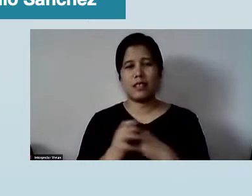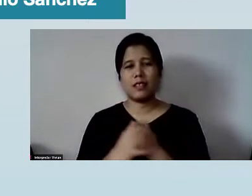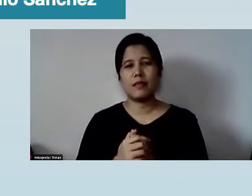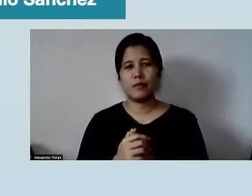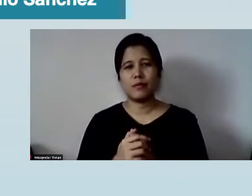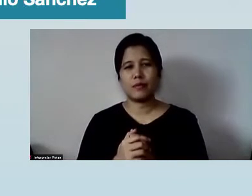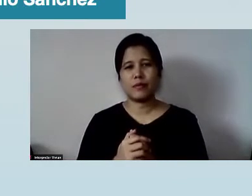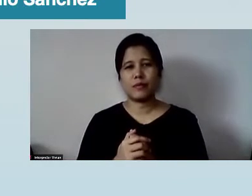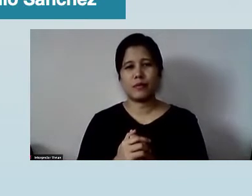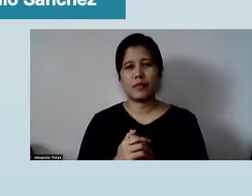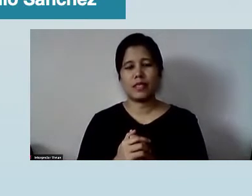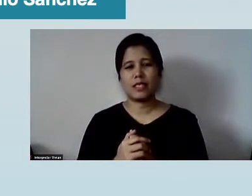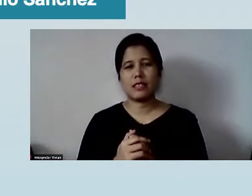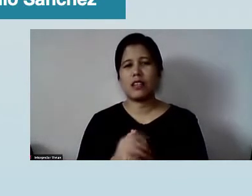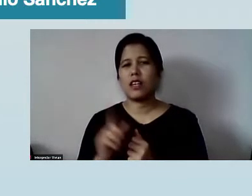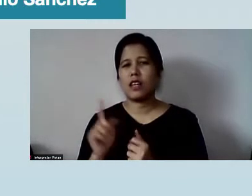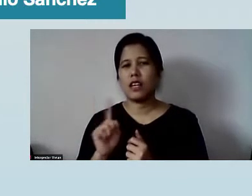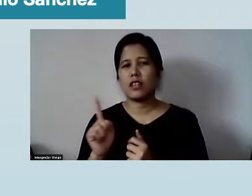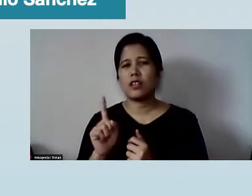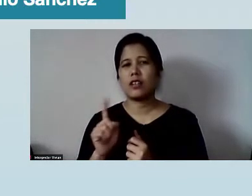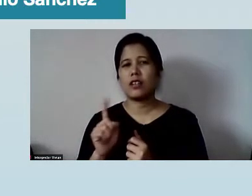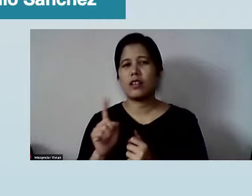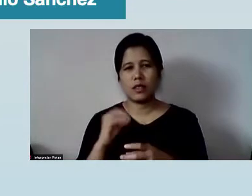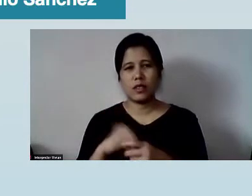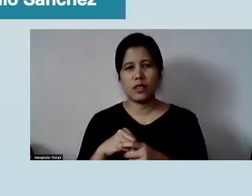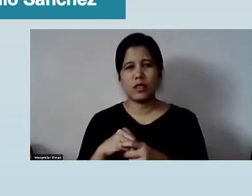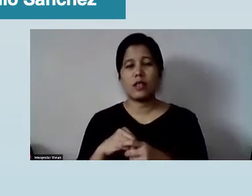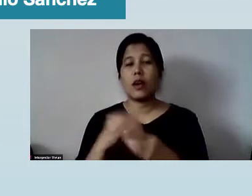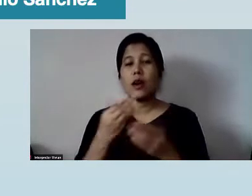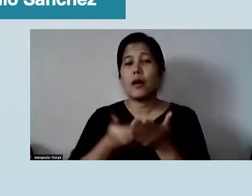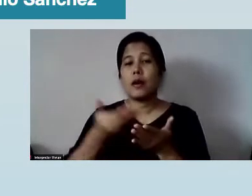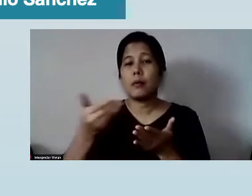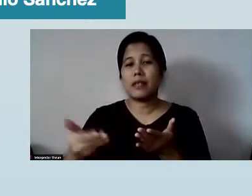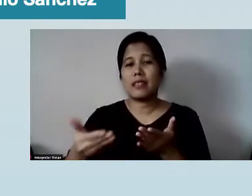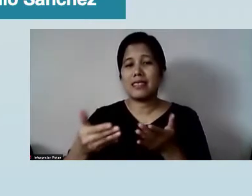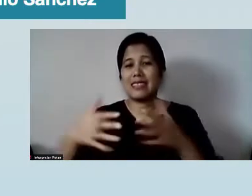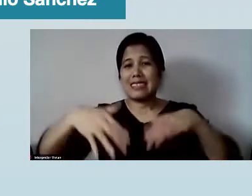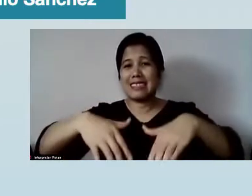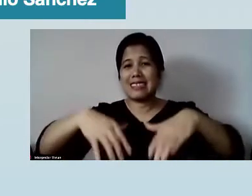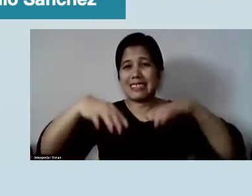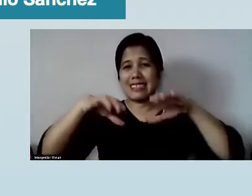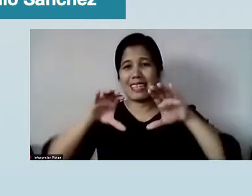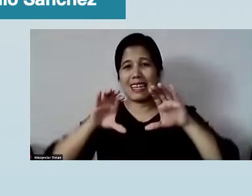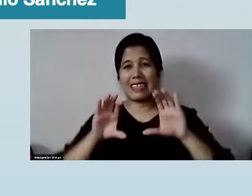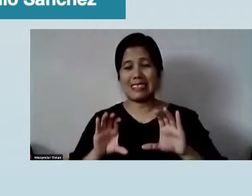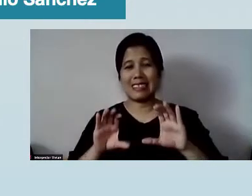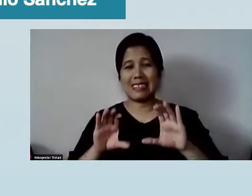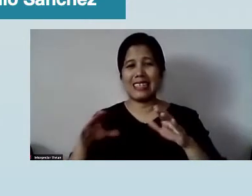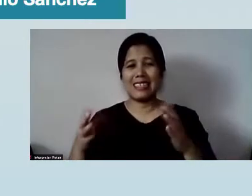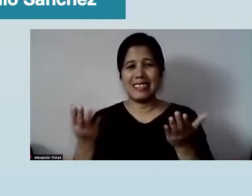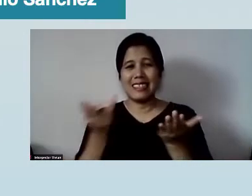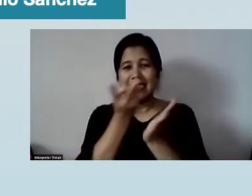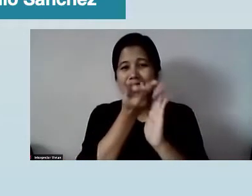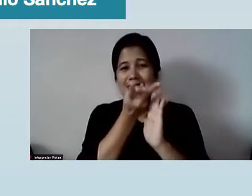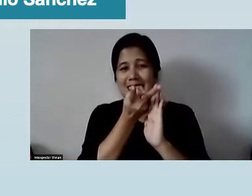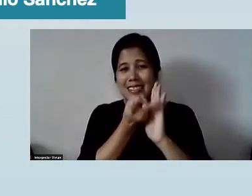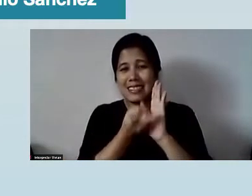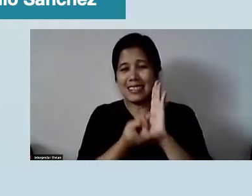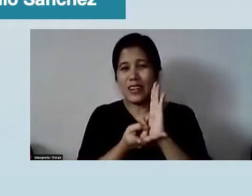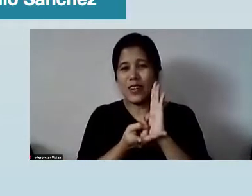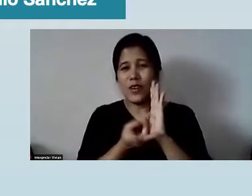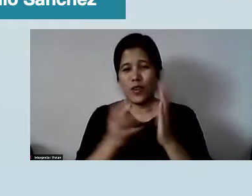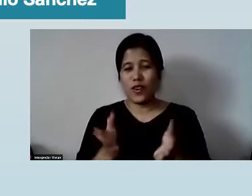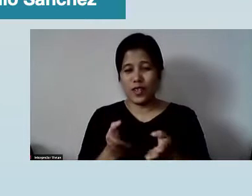No? So ano po ang coverage nito? Yung purchase ng casket, kabaong, or yung urn, eh,